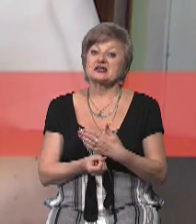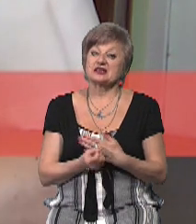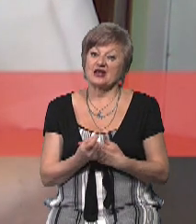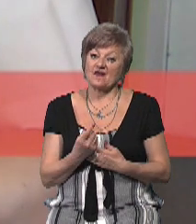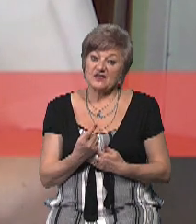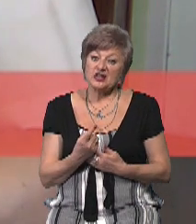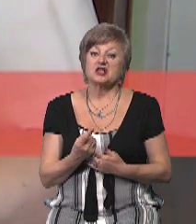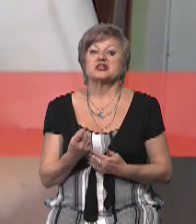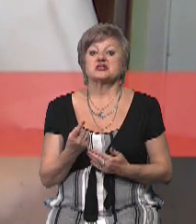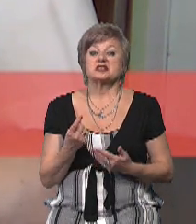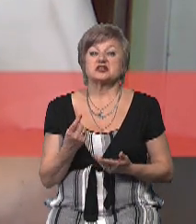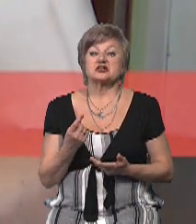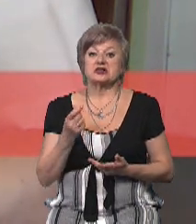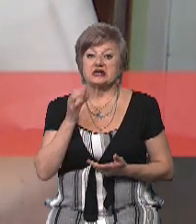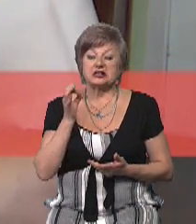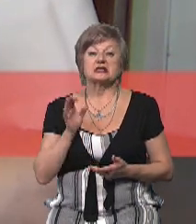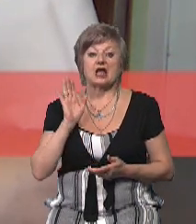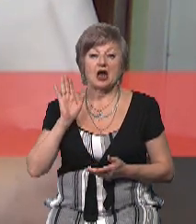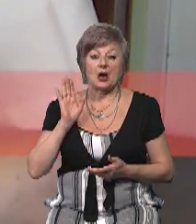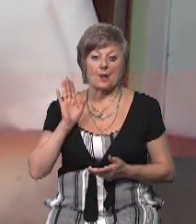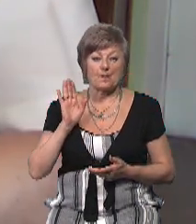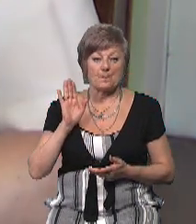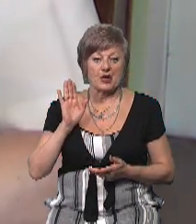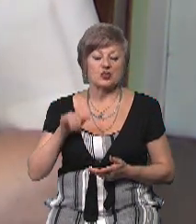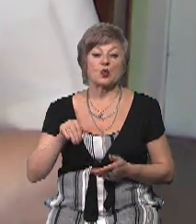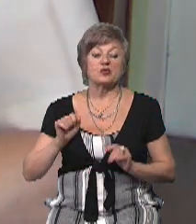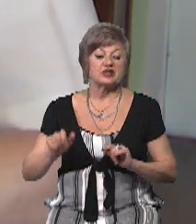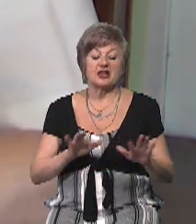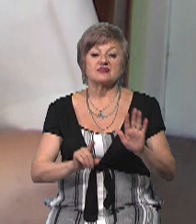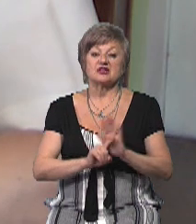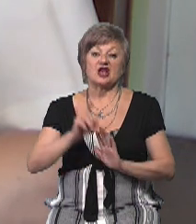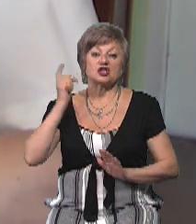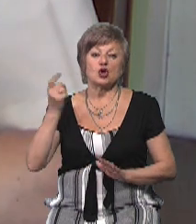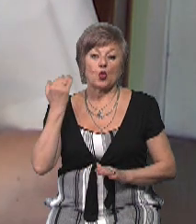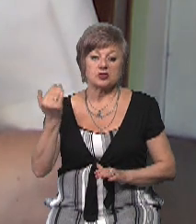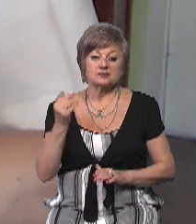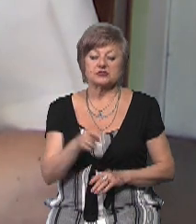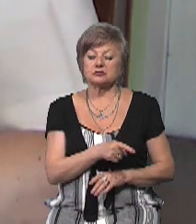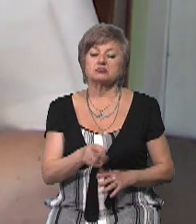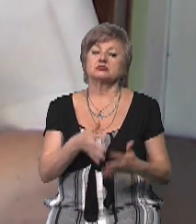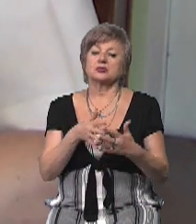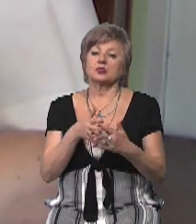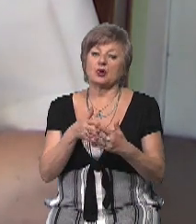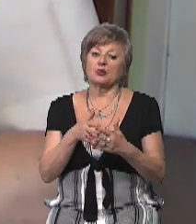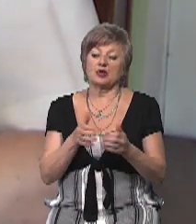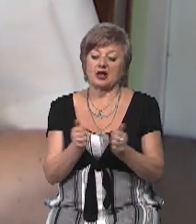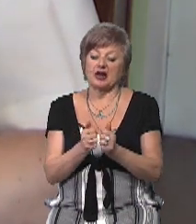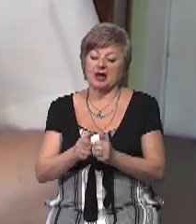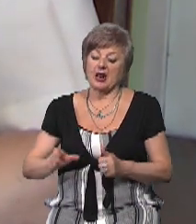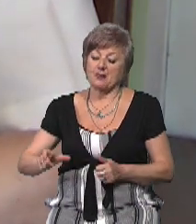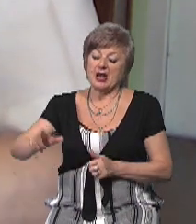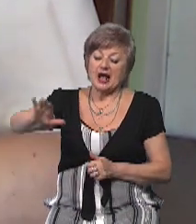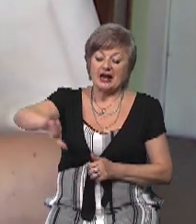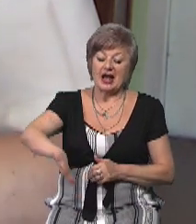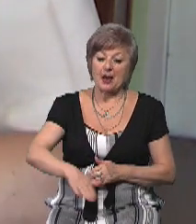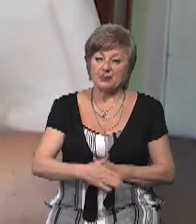і почався бій саме на Хортиці. Так само тривав бій біля греблі Дніпро ГЕСу,